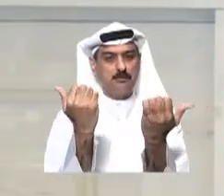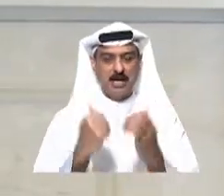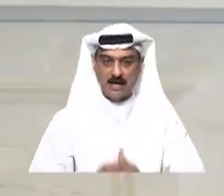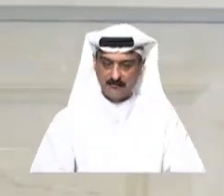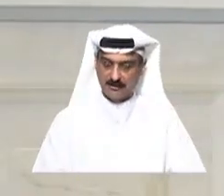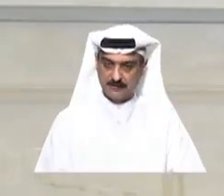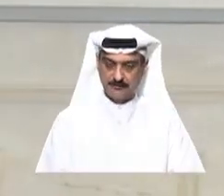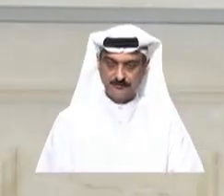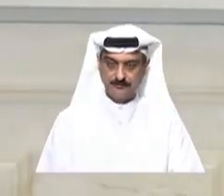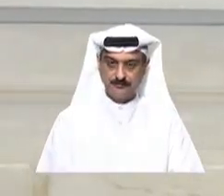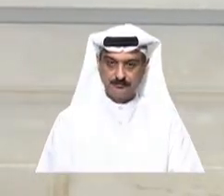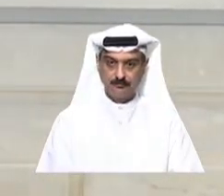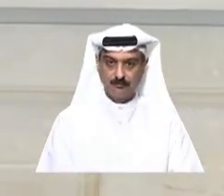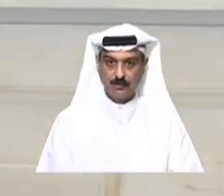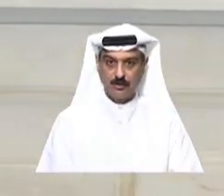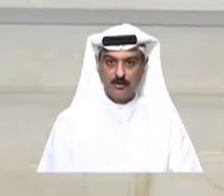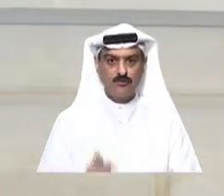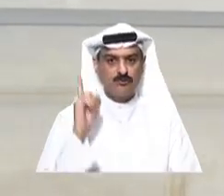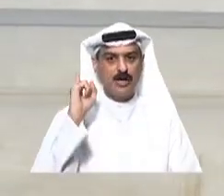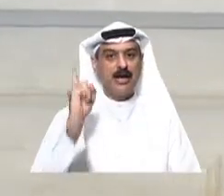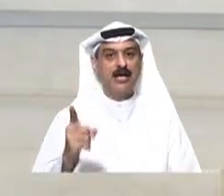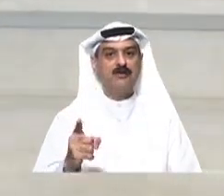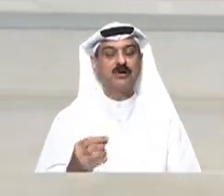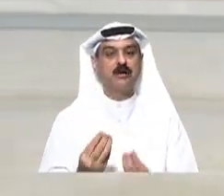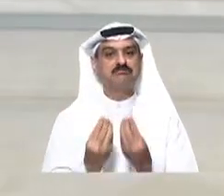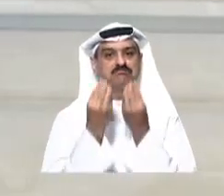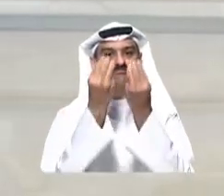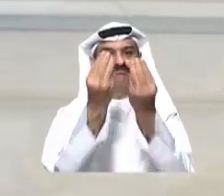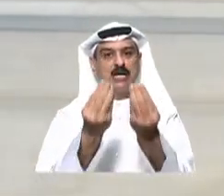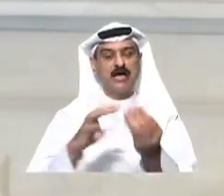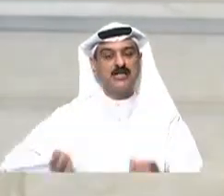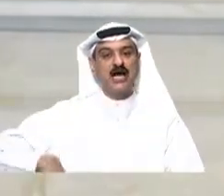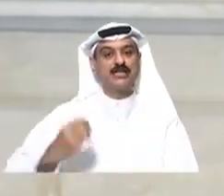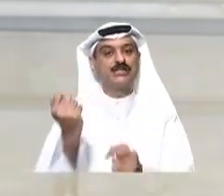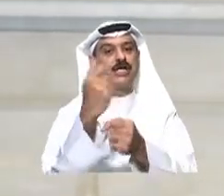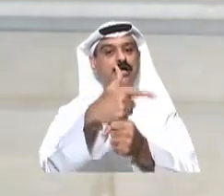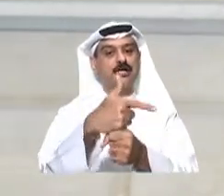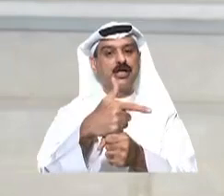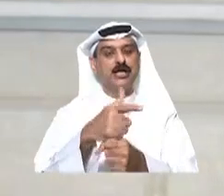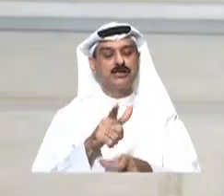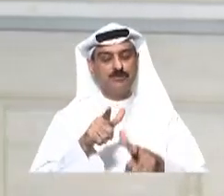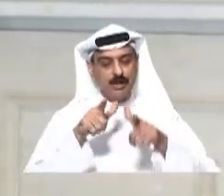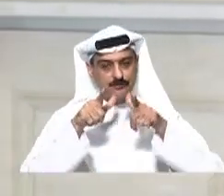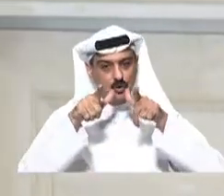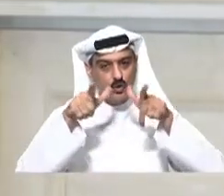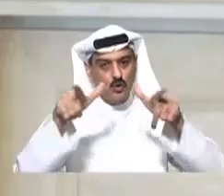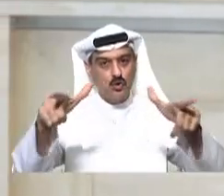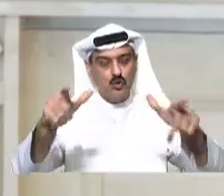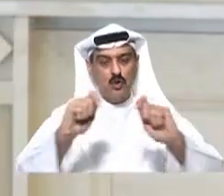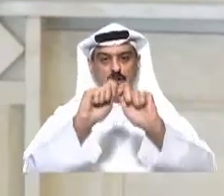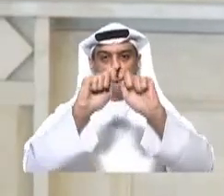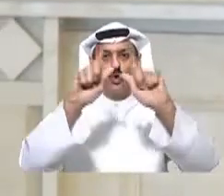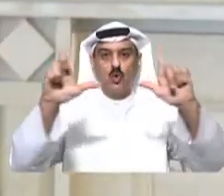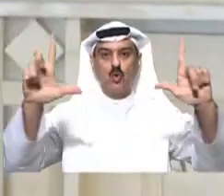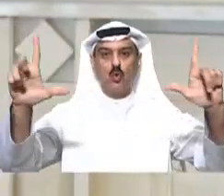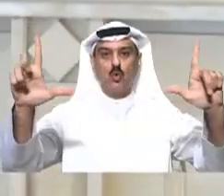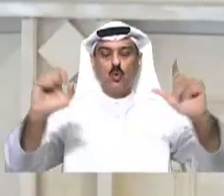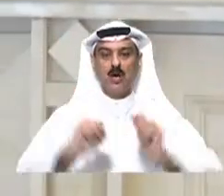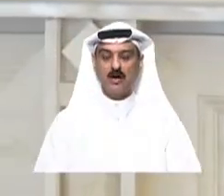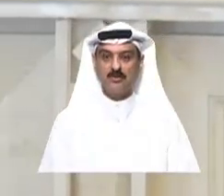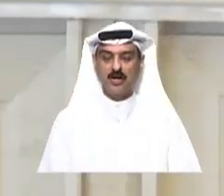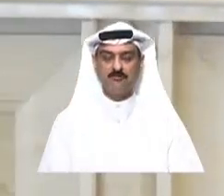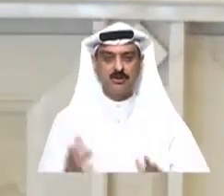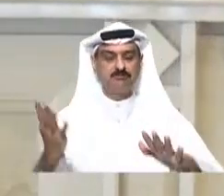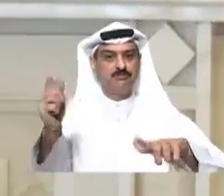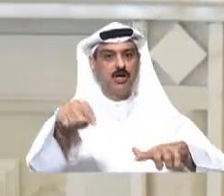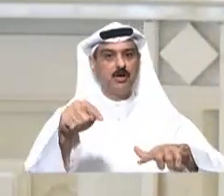22 يونيو، والتي كلف من خلالها سمو ولي العهد حفظه الله ورعاه بإلقاء كلمة توضح كل ما يدور على الساحة